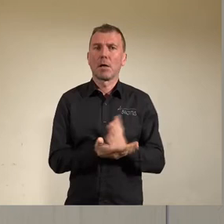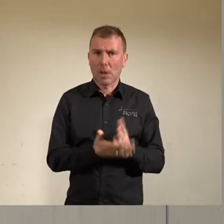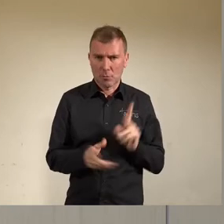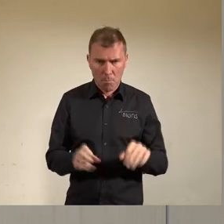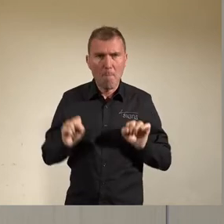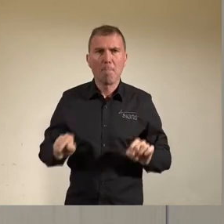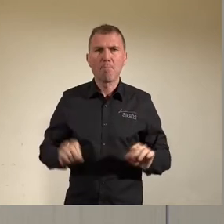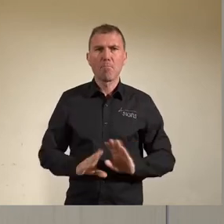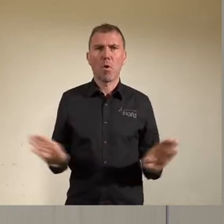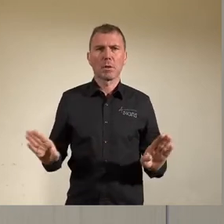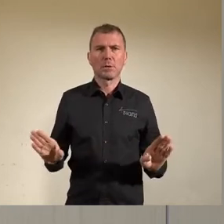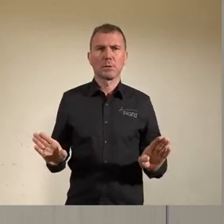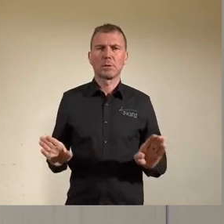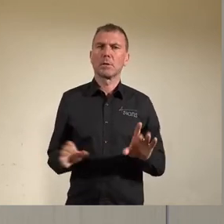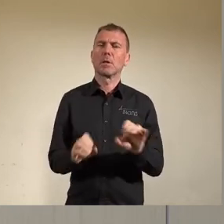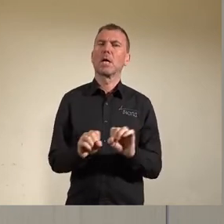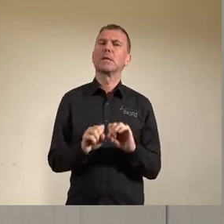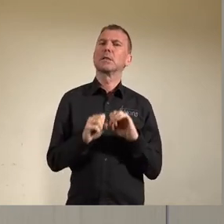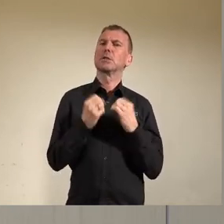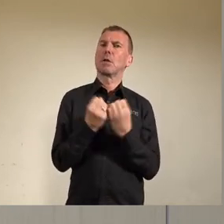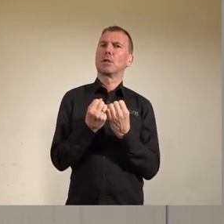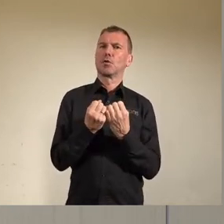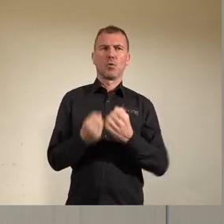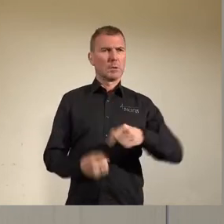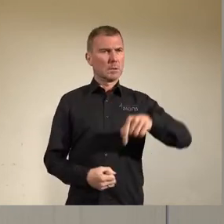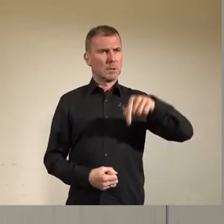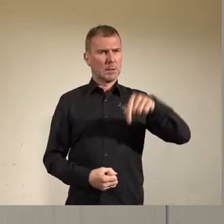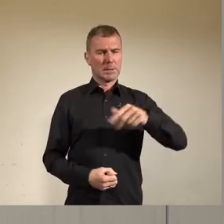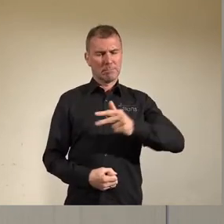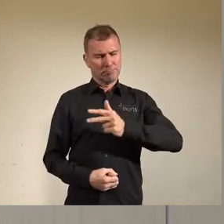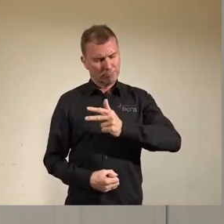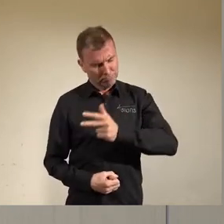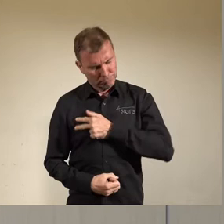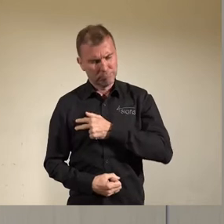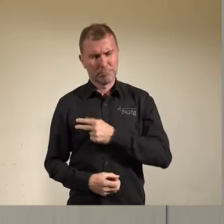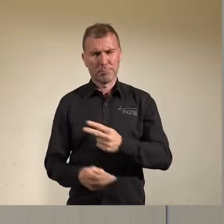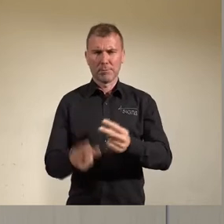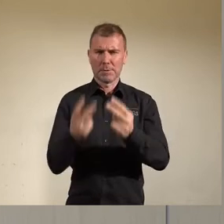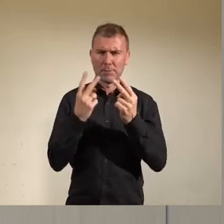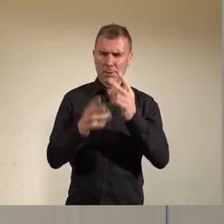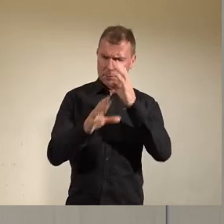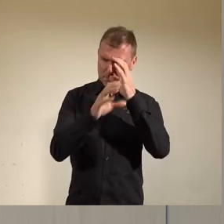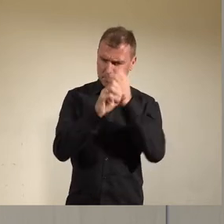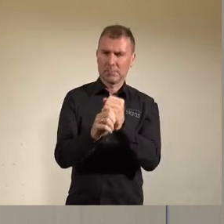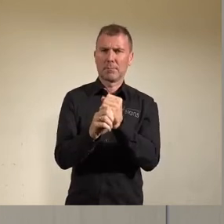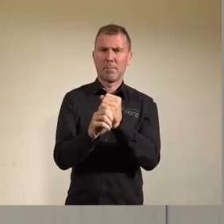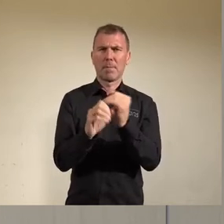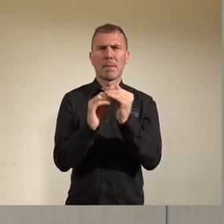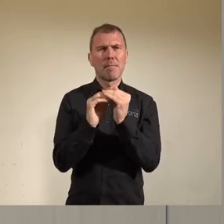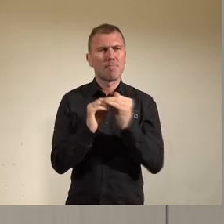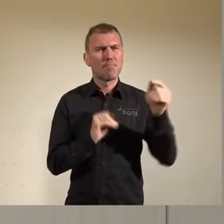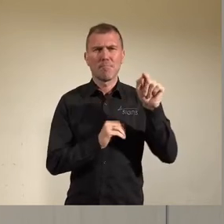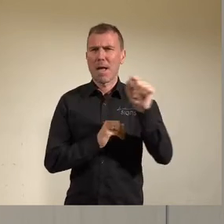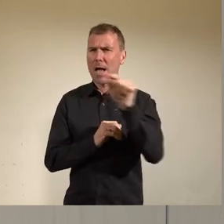sind und in einer Situation, in der es wirklich darauf ankommt, die